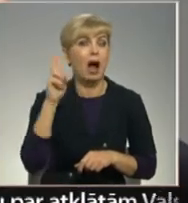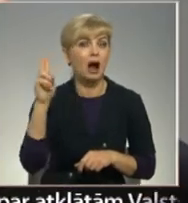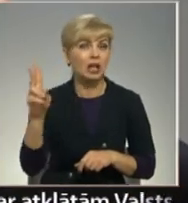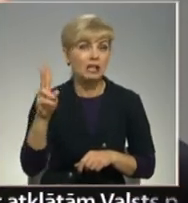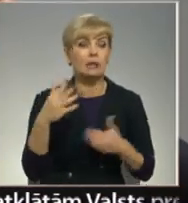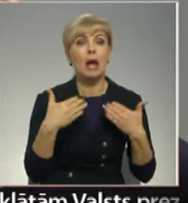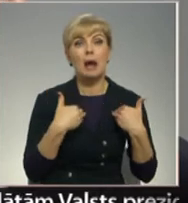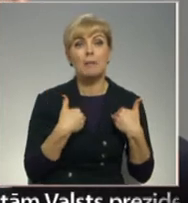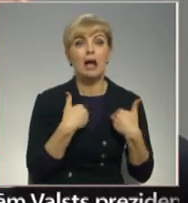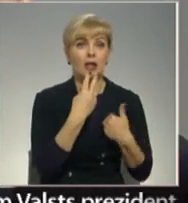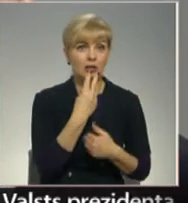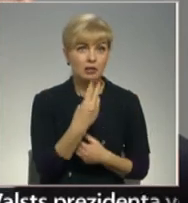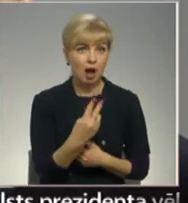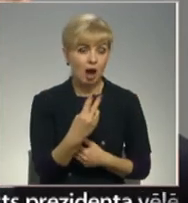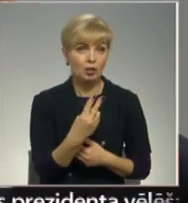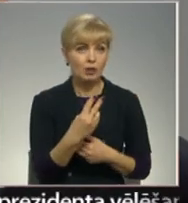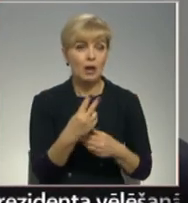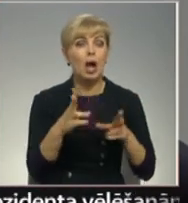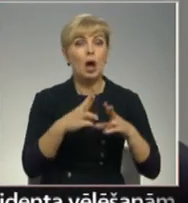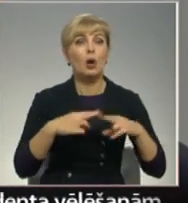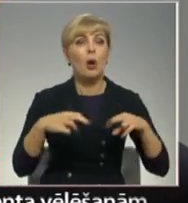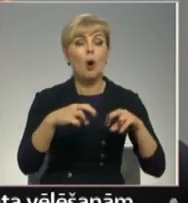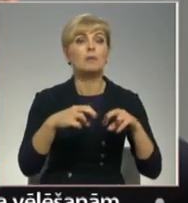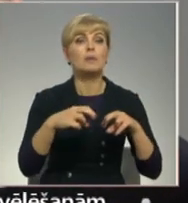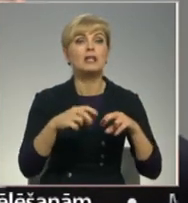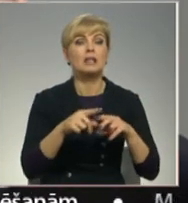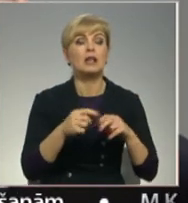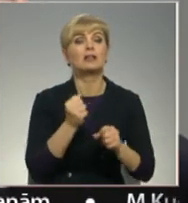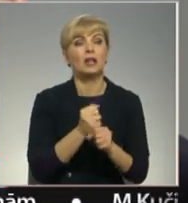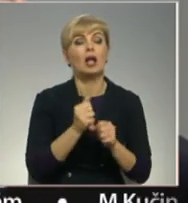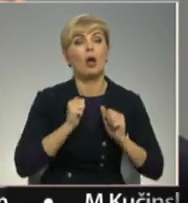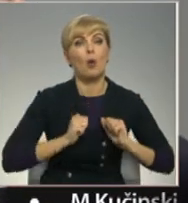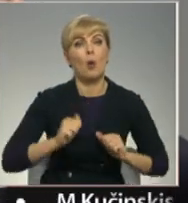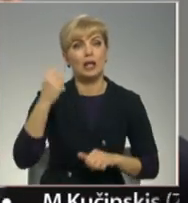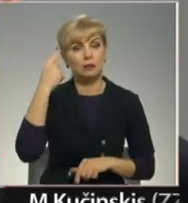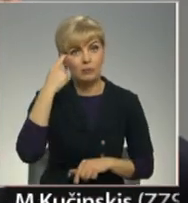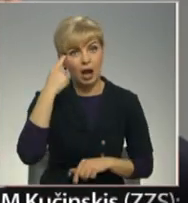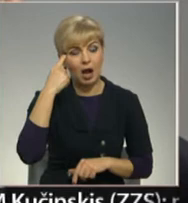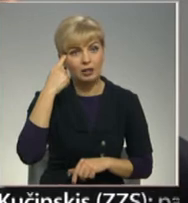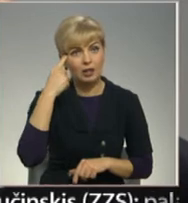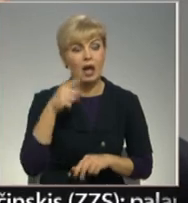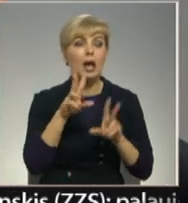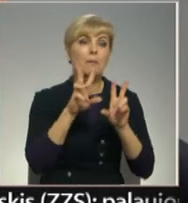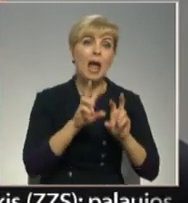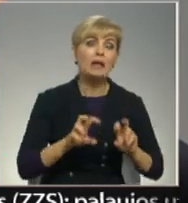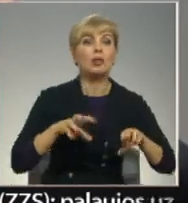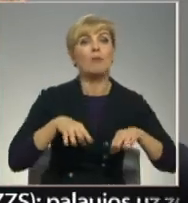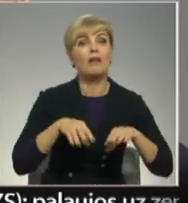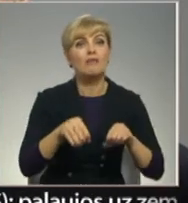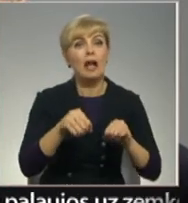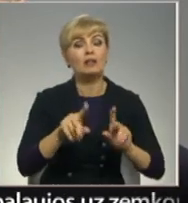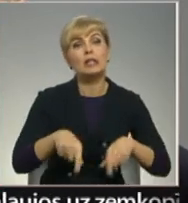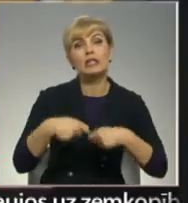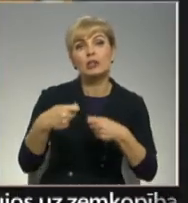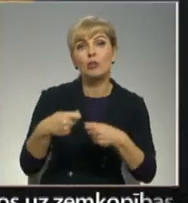Manā skatījumā šī komisija ir tādā gotātīga. Viņi ir virkne pētījums veikusi un izdot